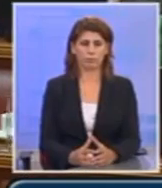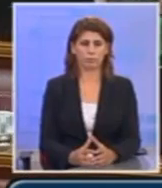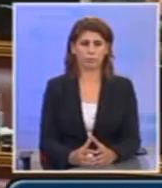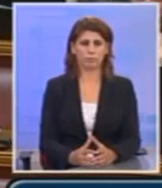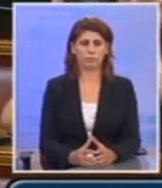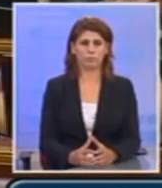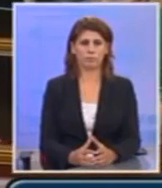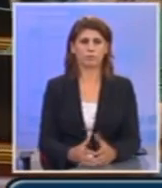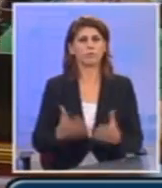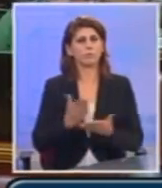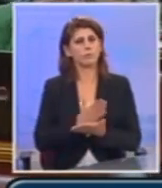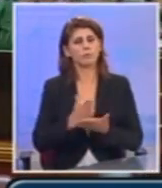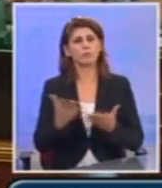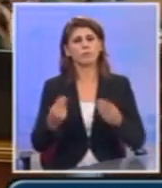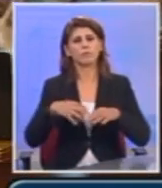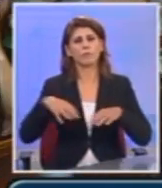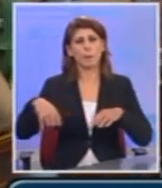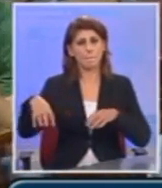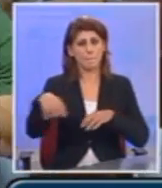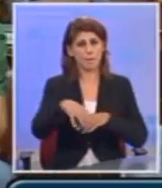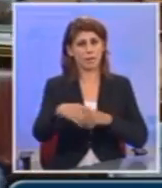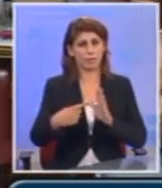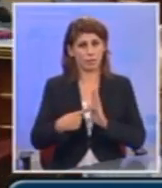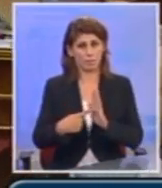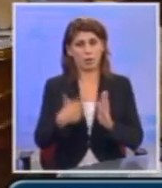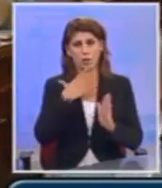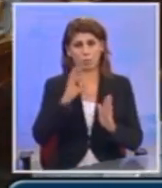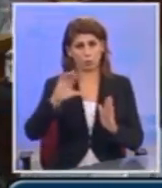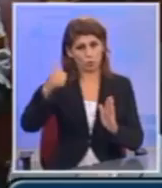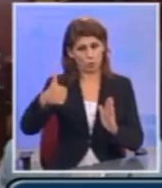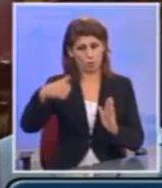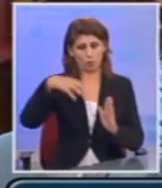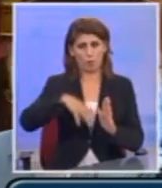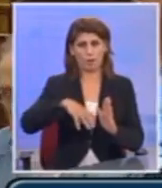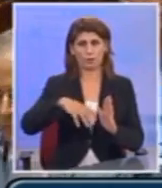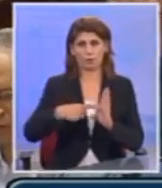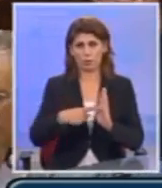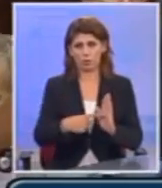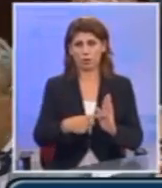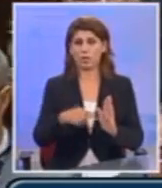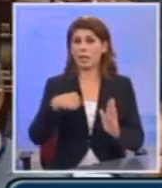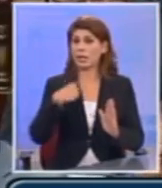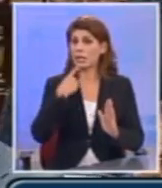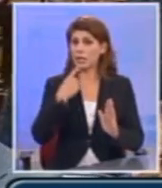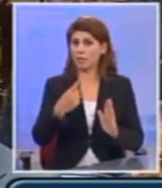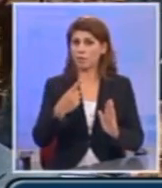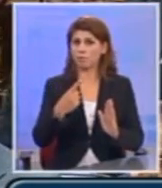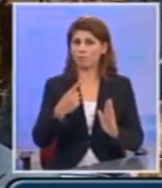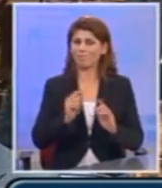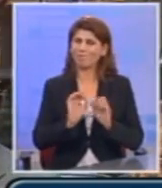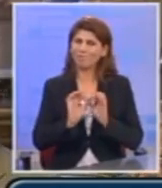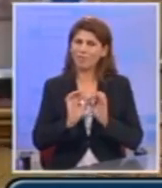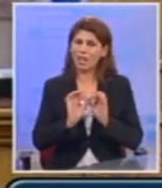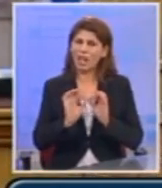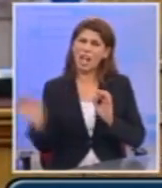σε σε διάφορα μέρη θα παρουσιάσω λοιπόν εγώ το πρώτο μέρος και θα τονίσω την αστοχία των